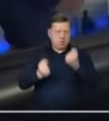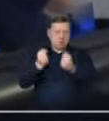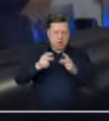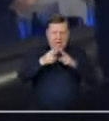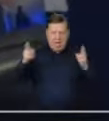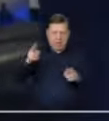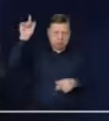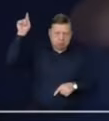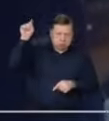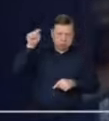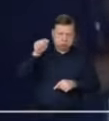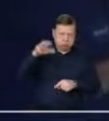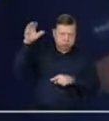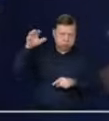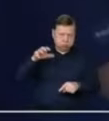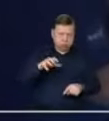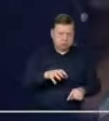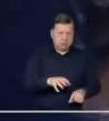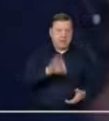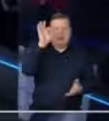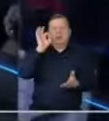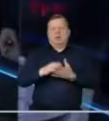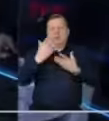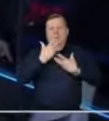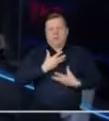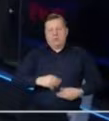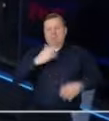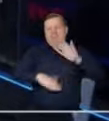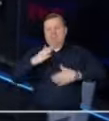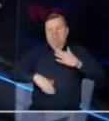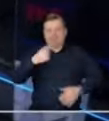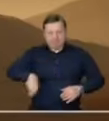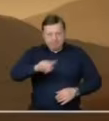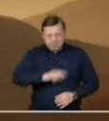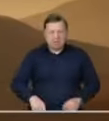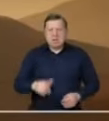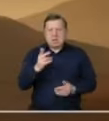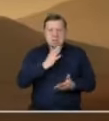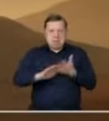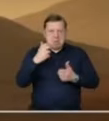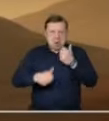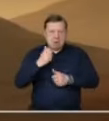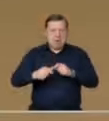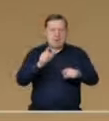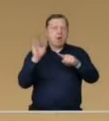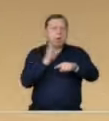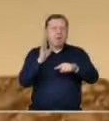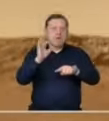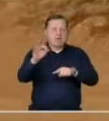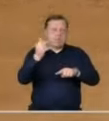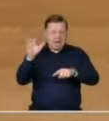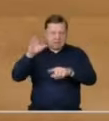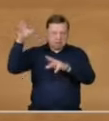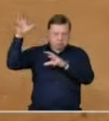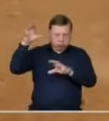etap lądowania, inżynierowie NASA mogli cieszyć się z dobrze zaplanowanego manewru. Kapsuła lądownika bez szwanku weszła w atmosferę Marsa i osadziła łazik w